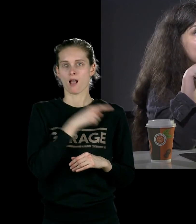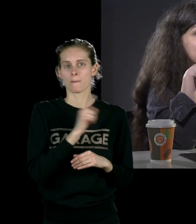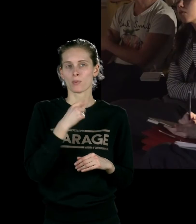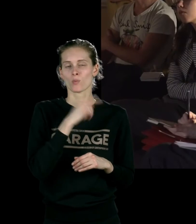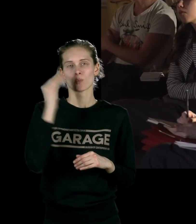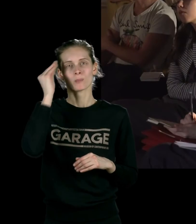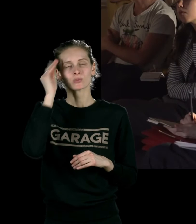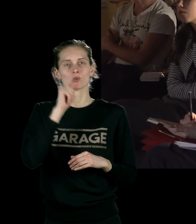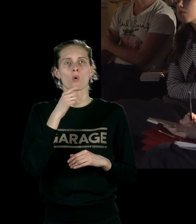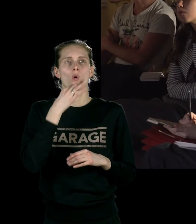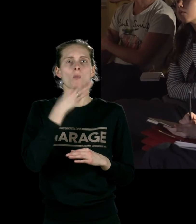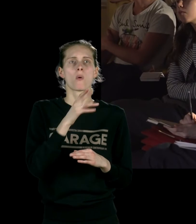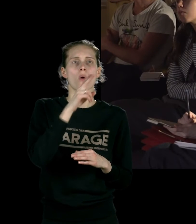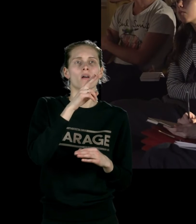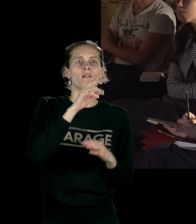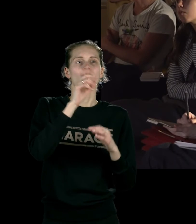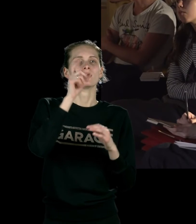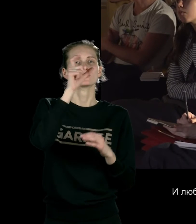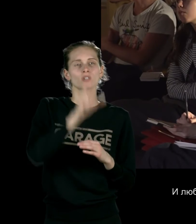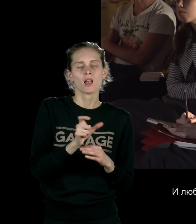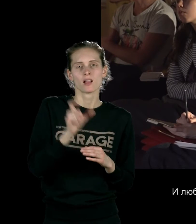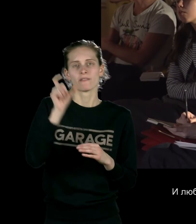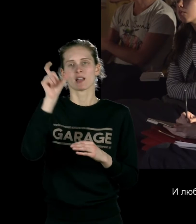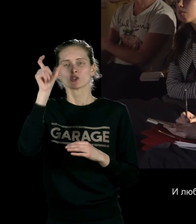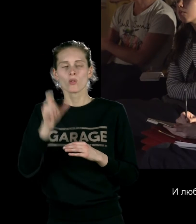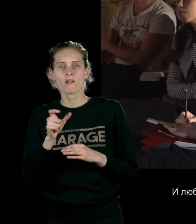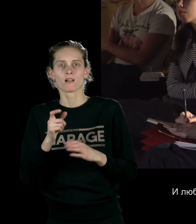связанное с переживаниями, в том числе сексуальными, с переживаниями плоти